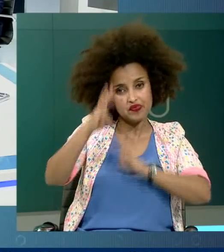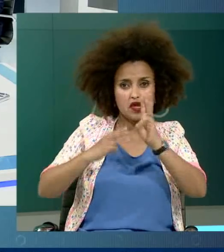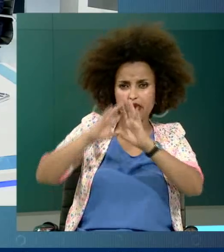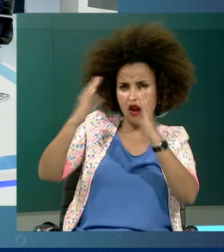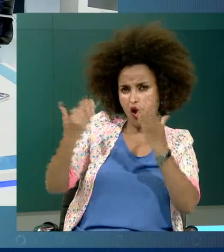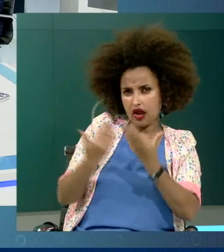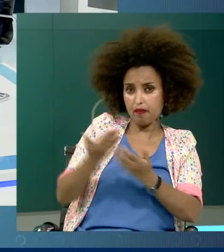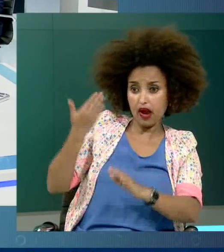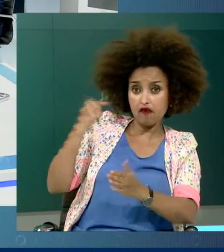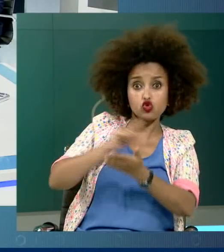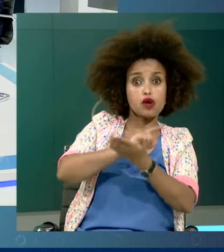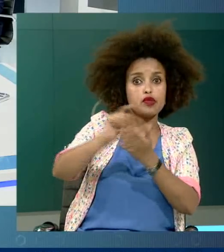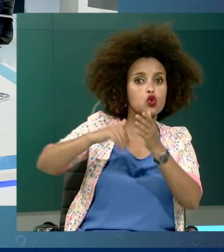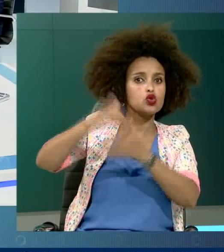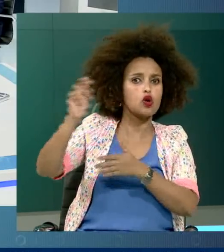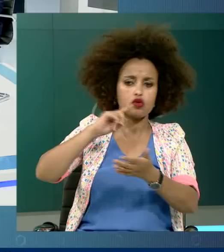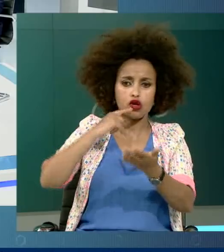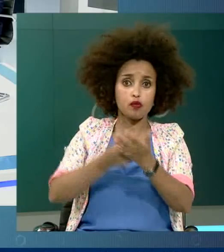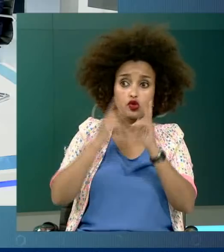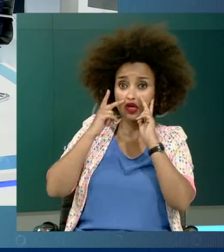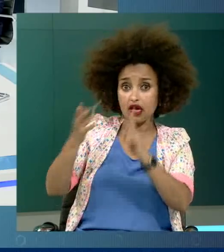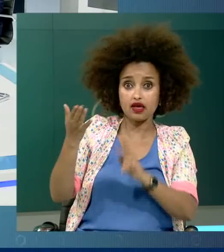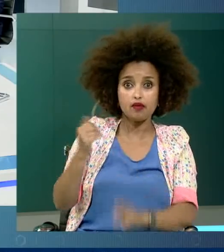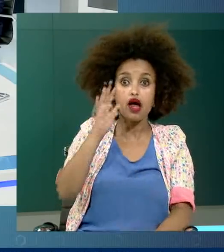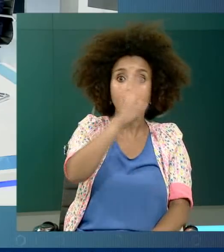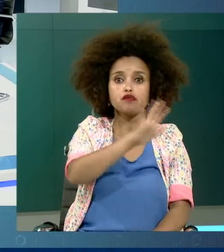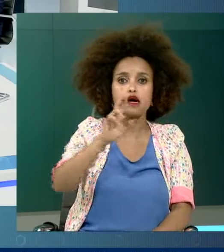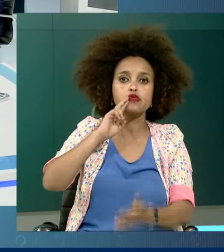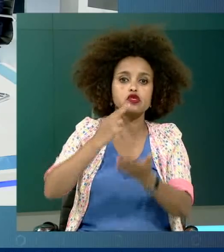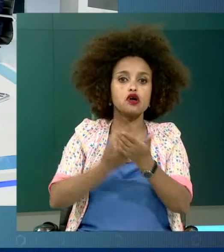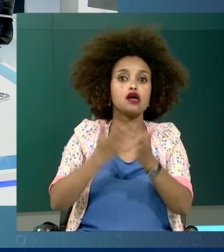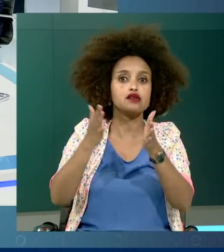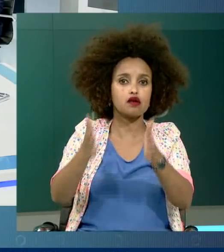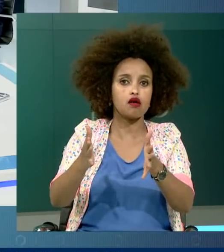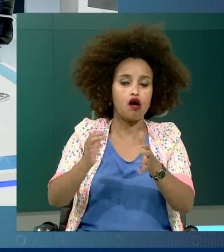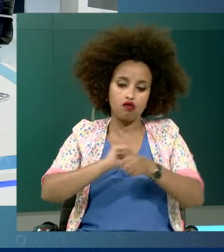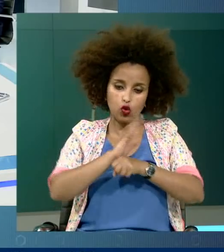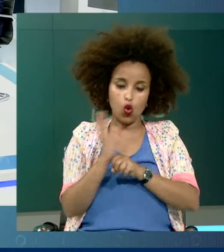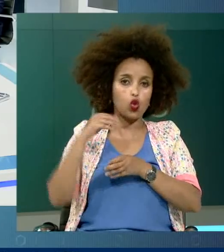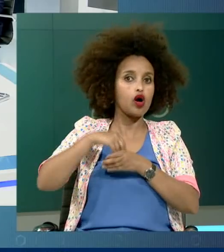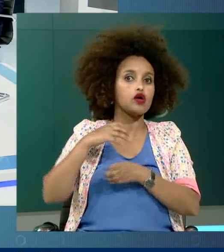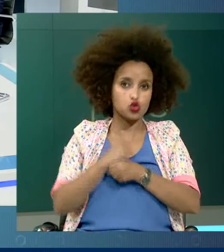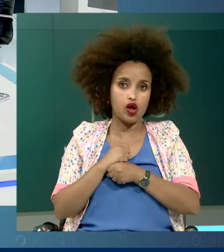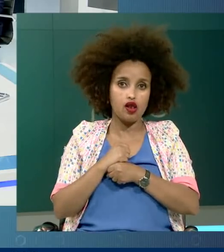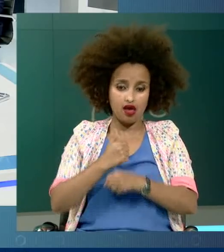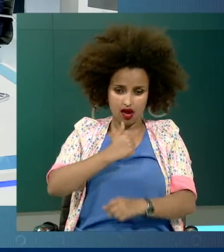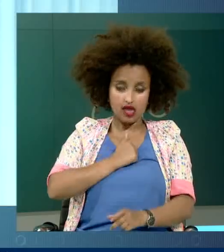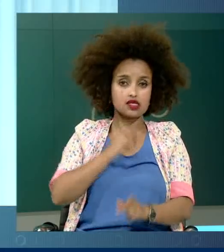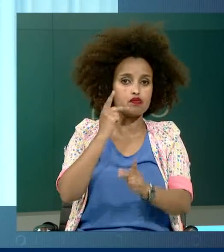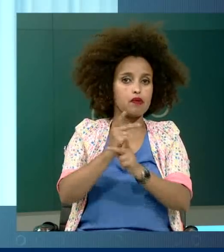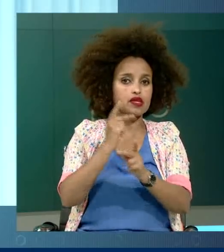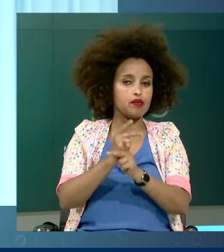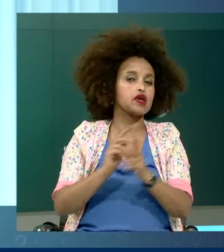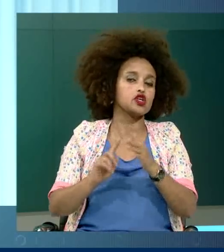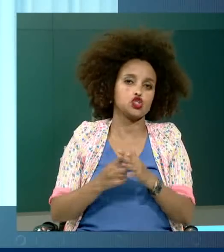የወጣው ሪፖርቶች ያያየን ነበር። በመላው ዓለም እኮ 55 አካባቢ የሚደርሱ ጋዜጠኞች የቫይረሱ ሰለባ ሆነዋል። ራስን በመጠበቅ ይጀምራል